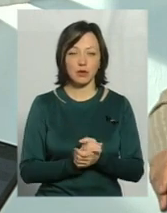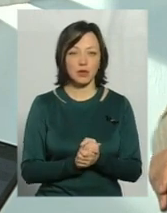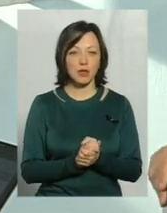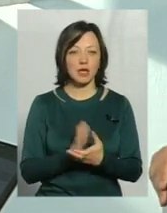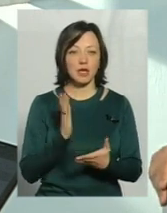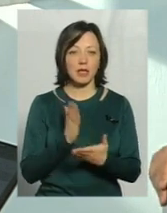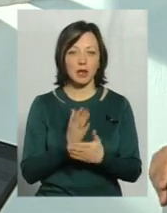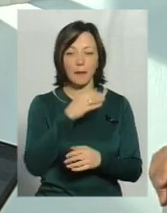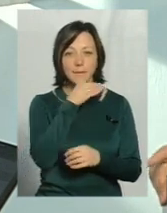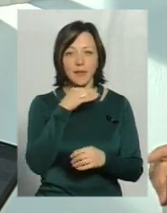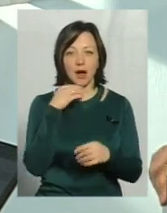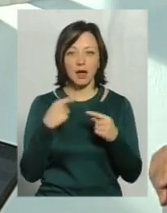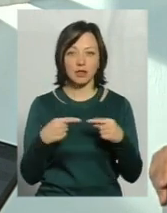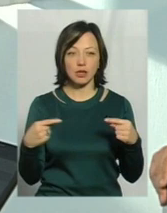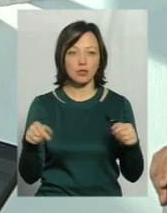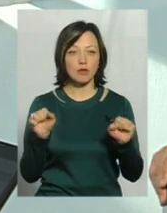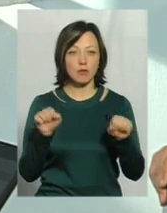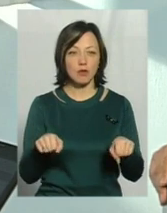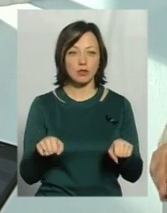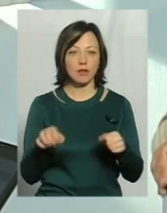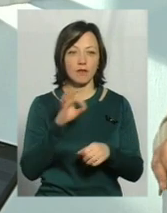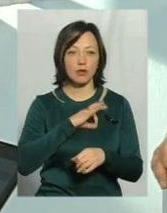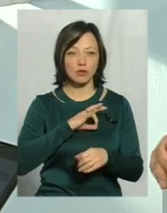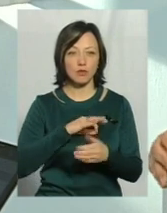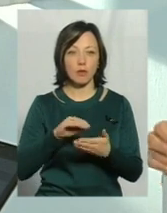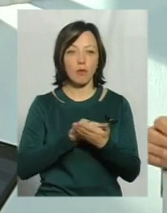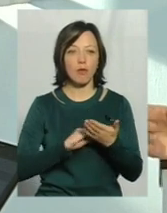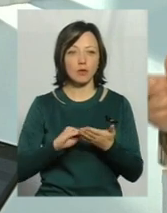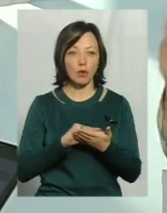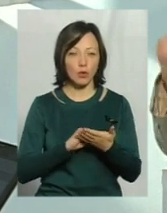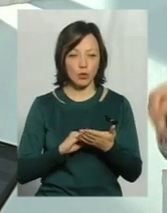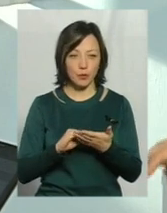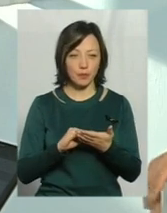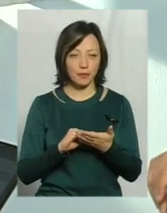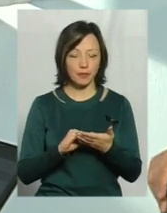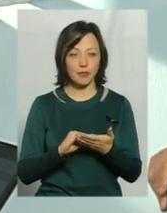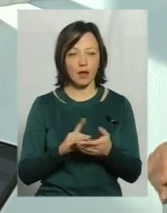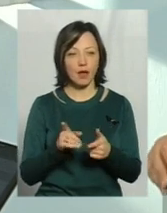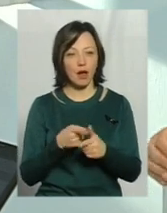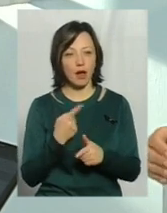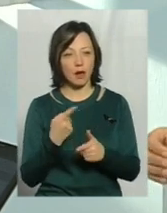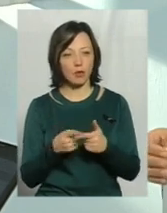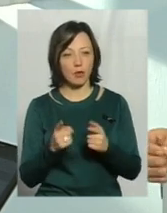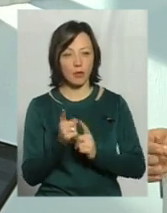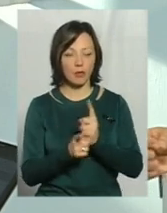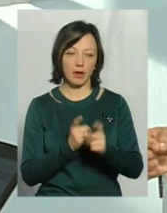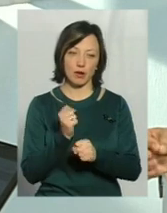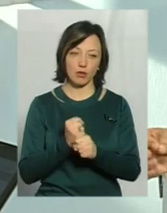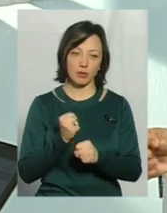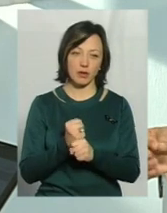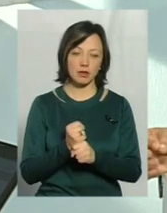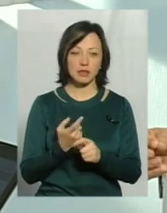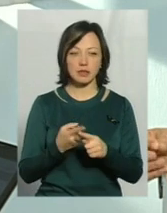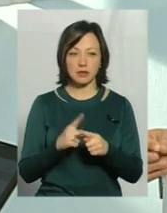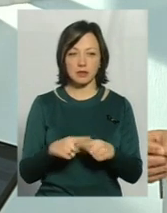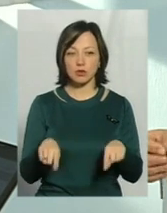є багато речей, які можна використовувати повторно, от, або переробляти. Так що це